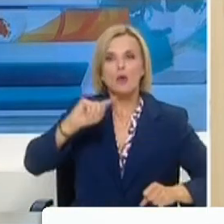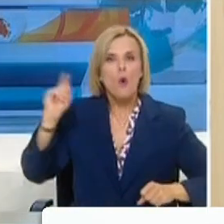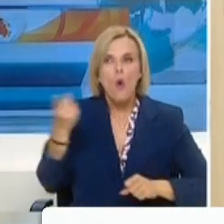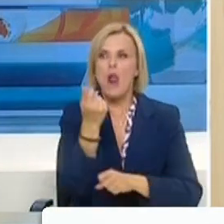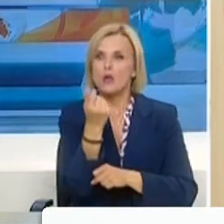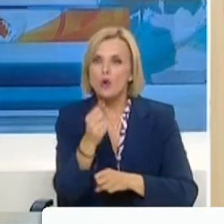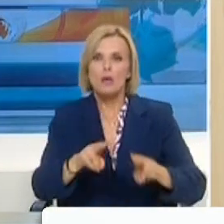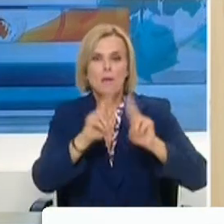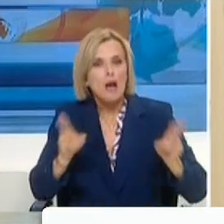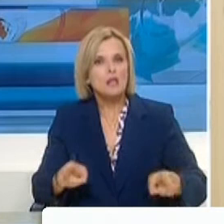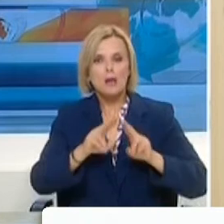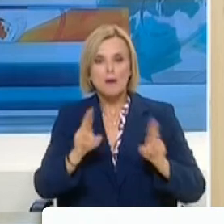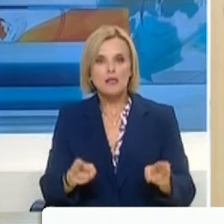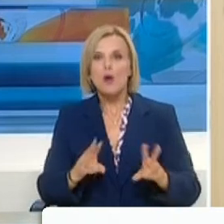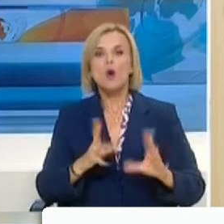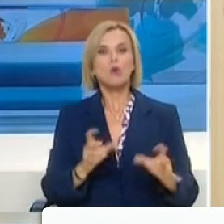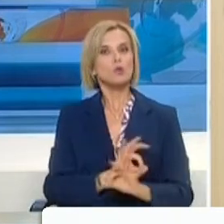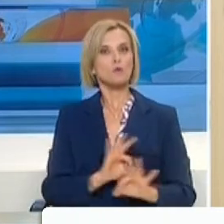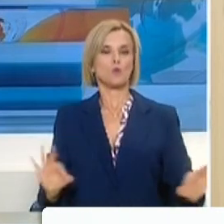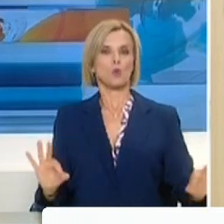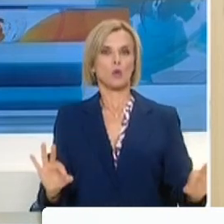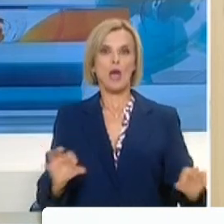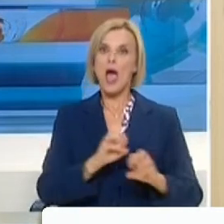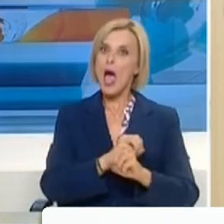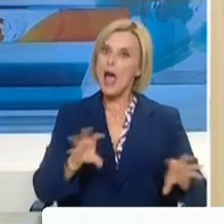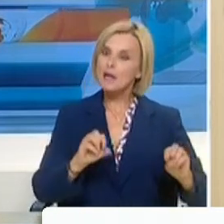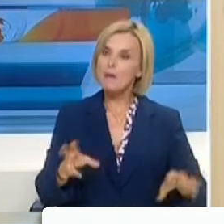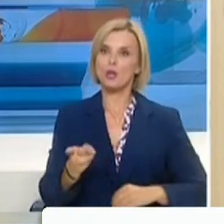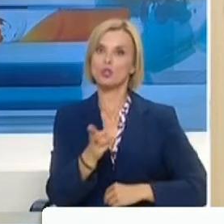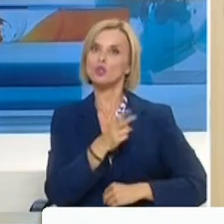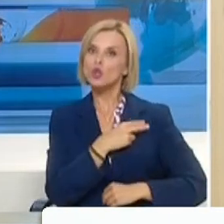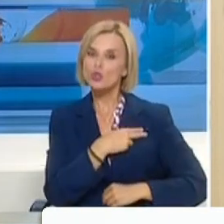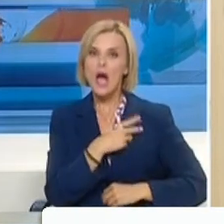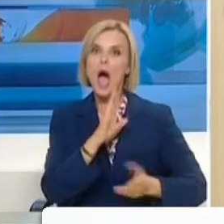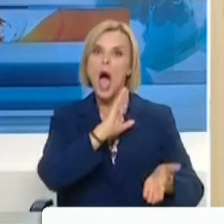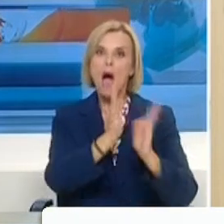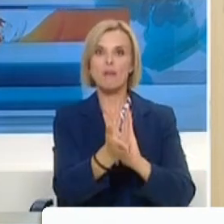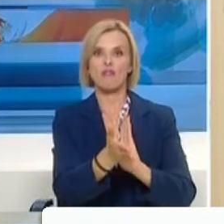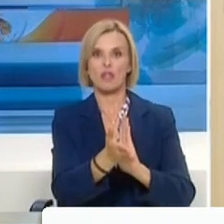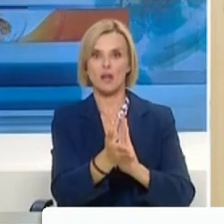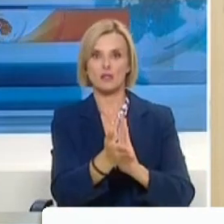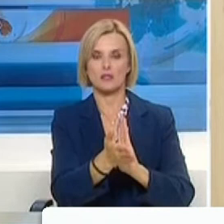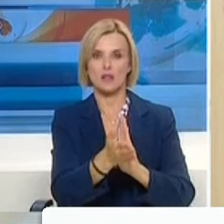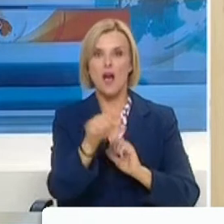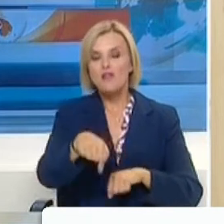με μέτρα προφύλαξης? Πότε θα είμαστε σε θέση να ενημερωνόμαστε και να ρωτάμε διαζώσεις?